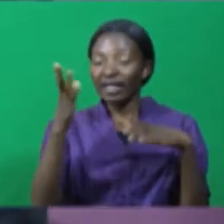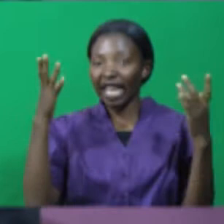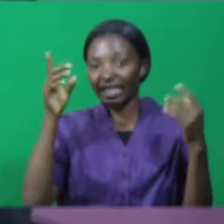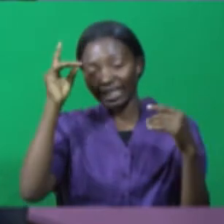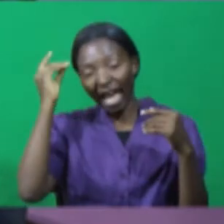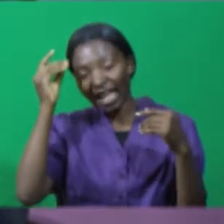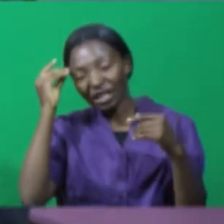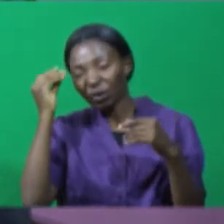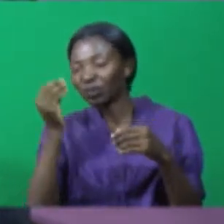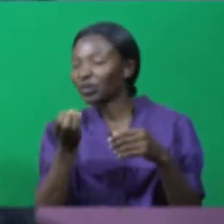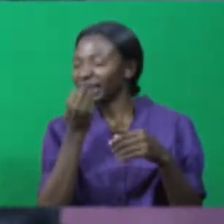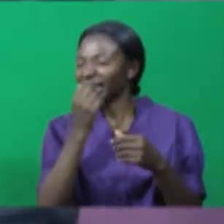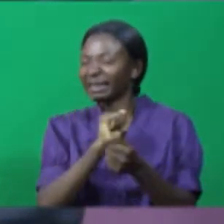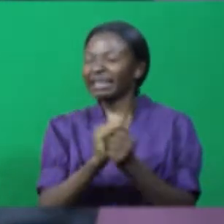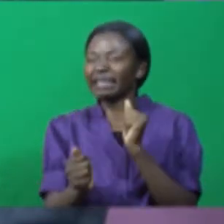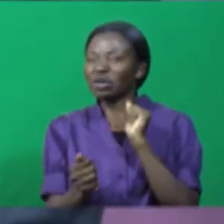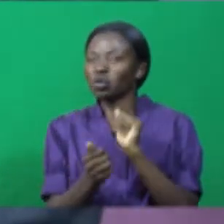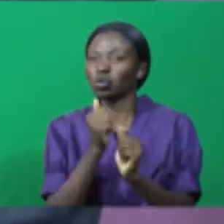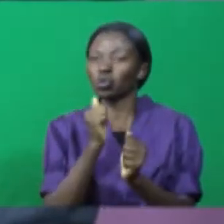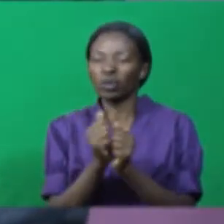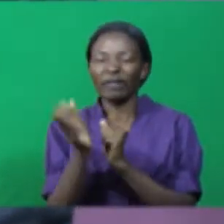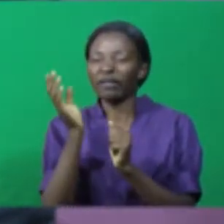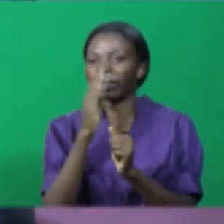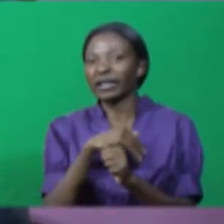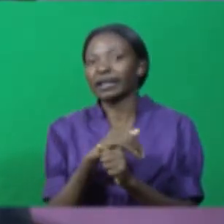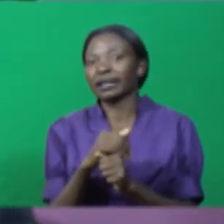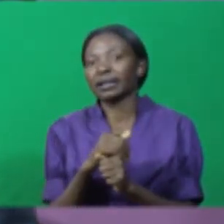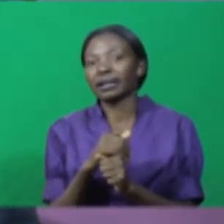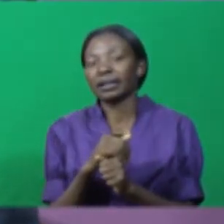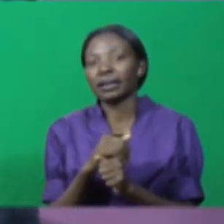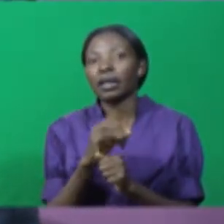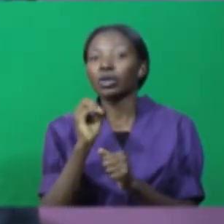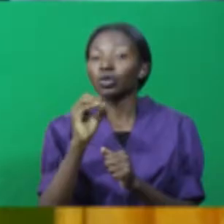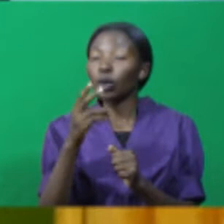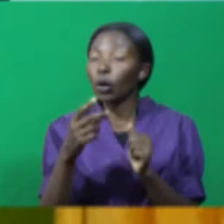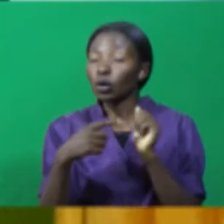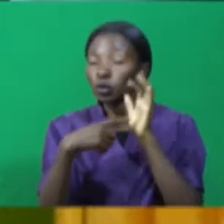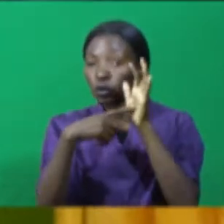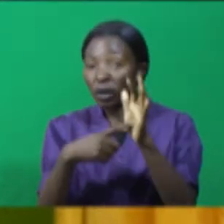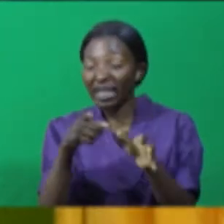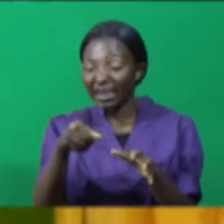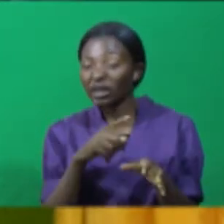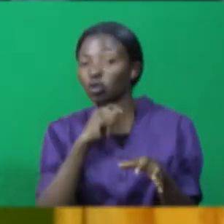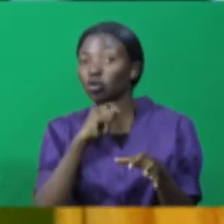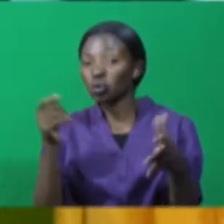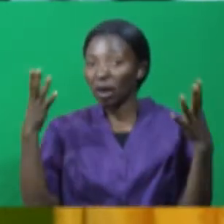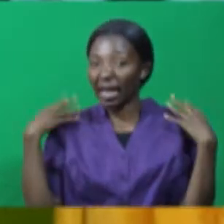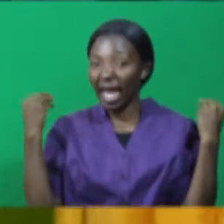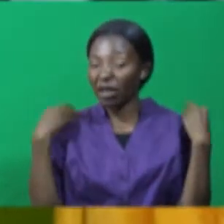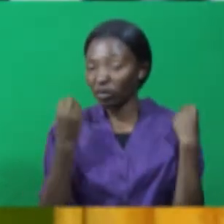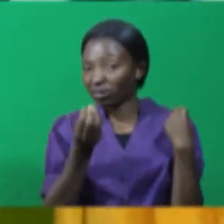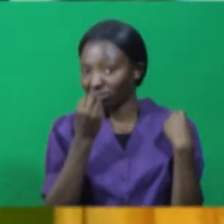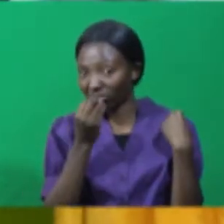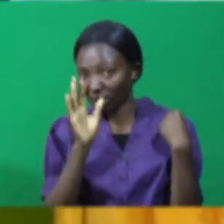vanonosvika pa floor. Vakabvanzurwa mudenga mudenga. Handiti vazviona ka. Kuradza kuti dzaive shumba chaidzo chaidzo dzinotodya.